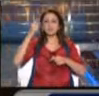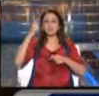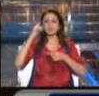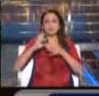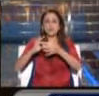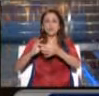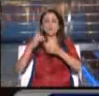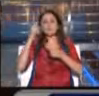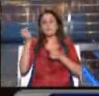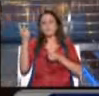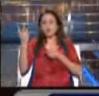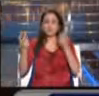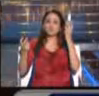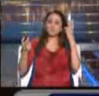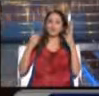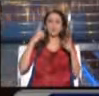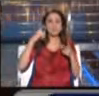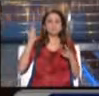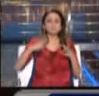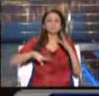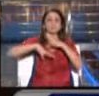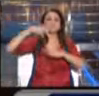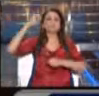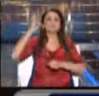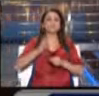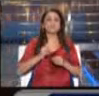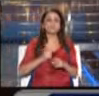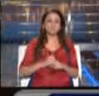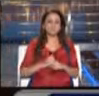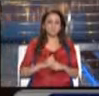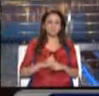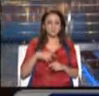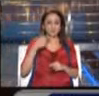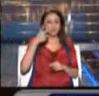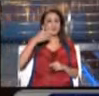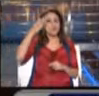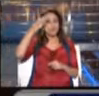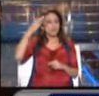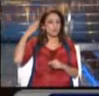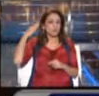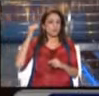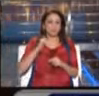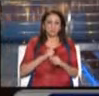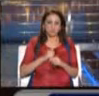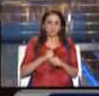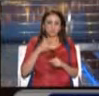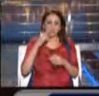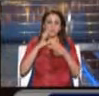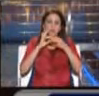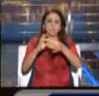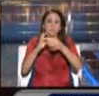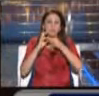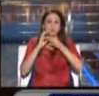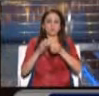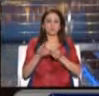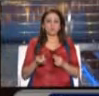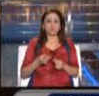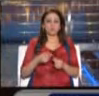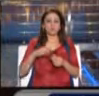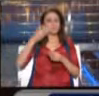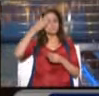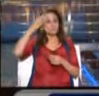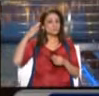وطرح الافكار والوصول الى نتائج ولا ايه؟ انت حضرتك مستشار السيد رئيس الجمهوريه، ادعوهم لحوار شوفهم هيستجيبوا لك ولا لا. هم كانوا قاعدين عند مستشار الرئيس